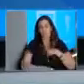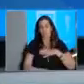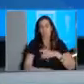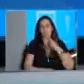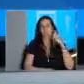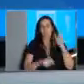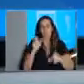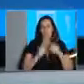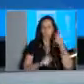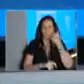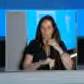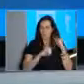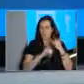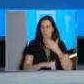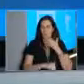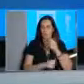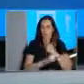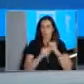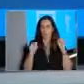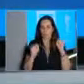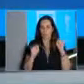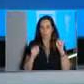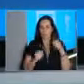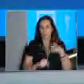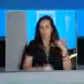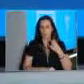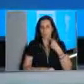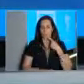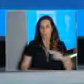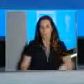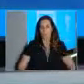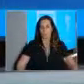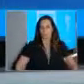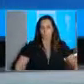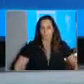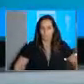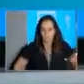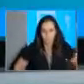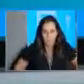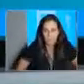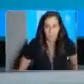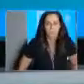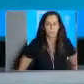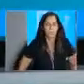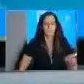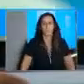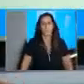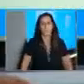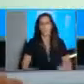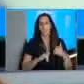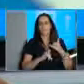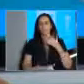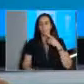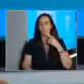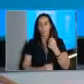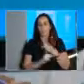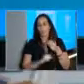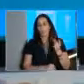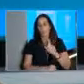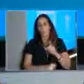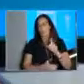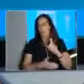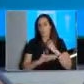לכם, הציבור חבל שלא הביאו לפה יהודי חילוני. אני כל פעם אומר לכם, תביאו לפה היהודי חילוני שידבר. הם